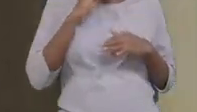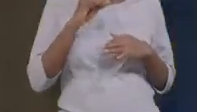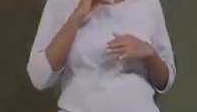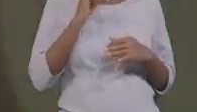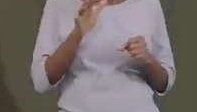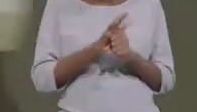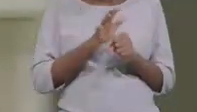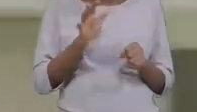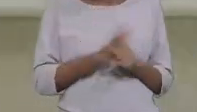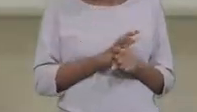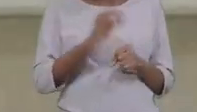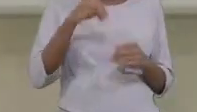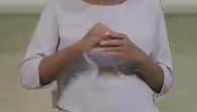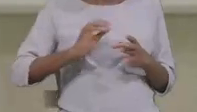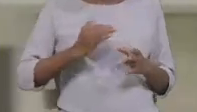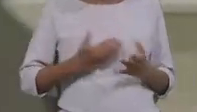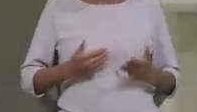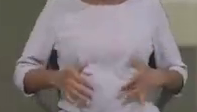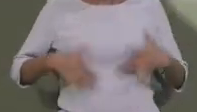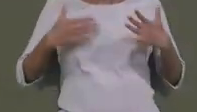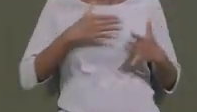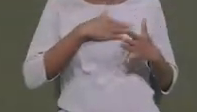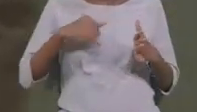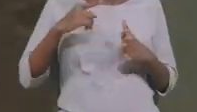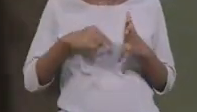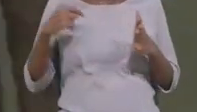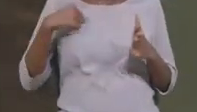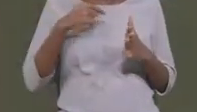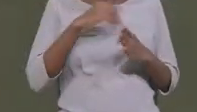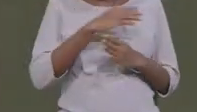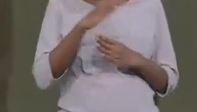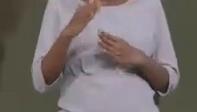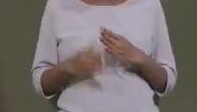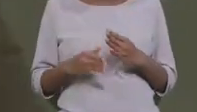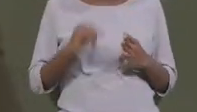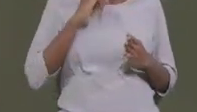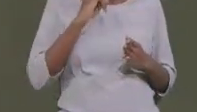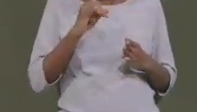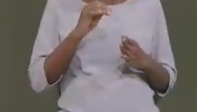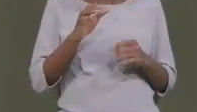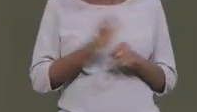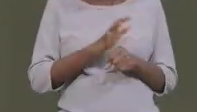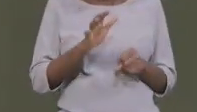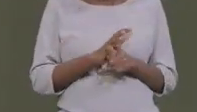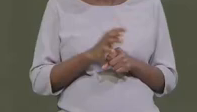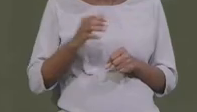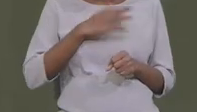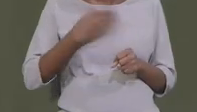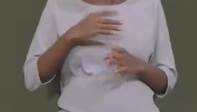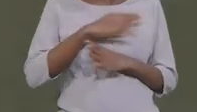déjà n'est pas suffisant dans nos vies et ce qui va